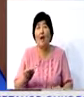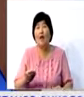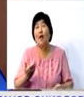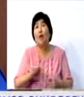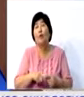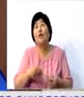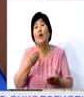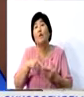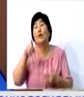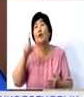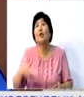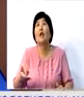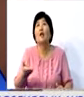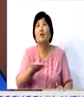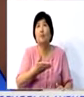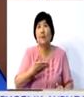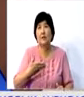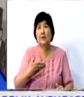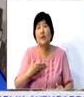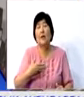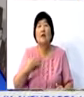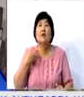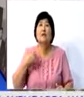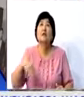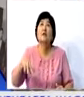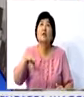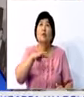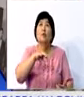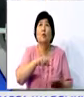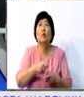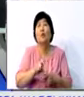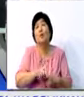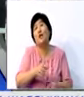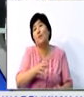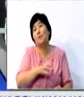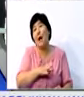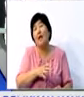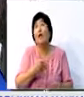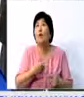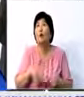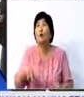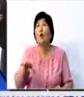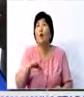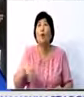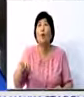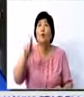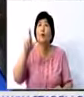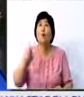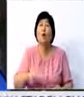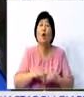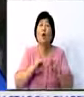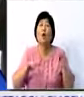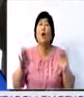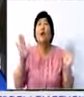Бұндай бірегей тұлғаларға біздің сыр бойы, сыр қойнауы өте бай. Осылайша болмысы бөлек тұлғамен өрісті